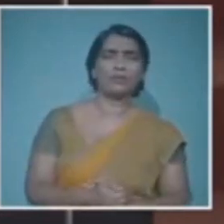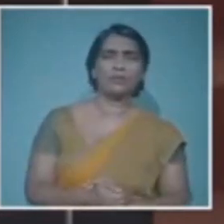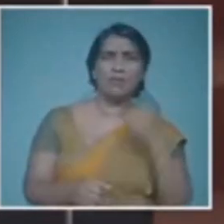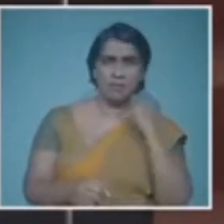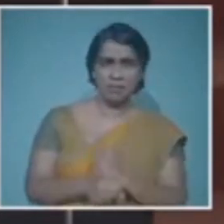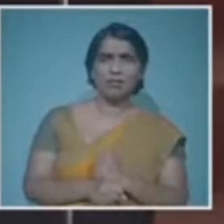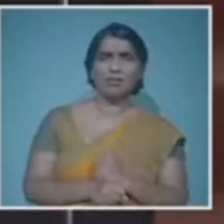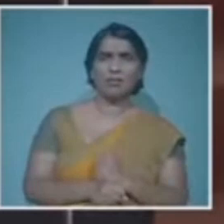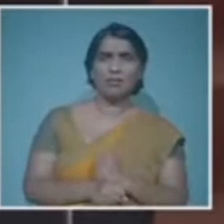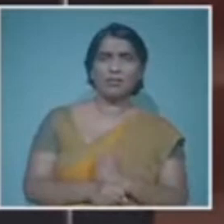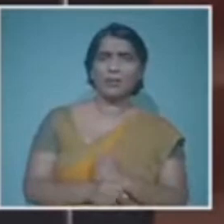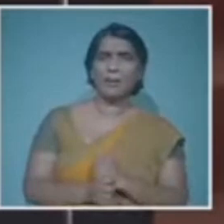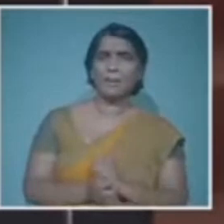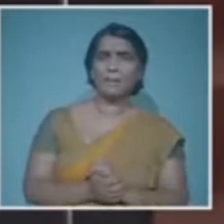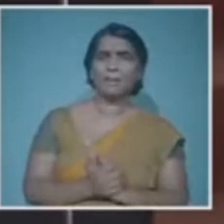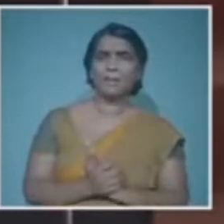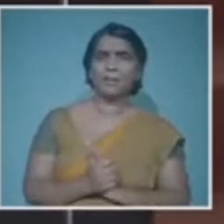ආණ්ඩුවේ ෂේප් වින් පවර්.